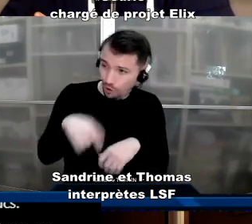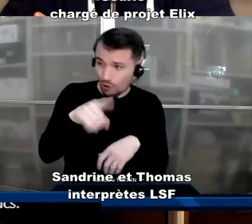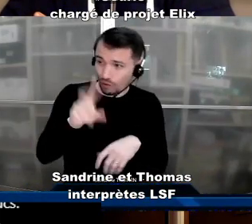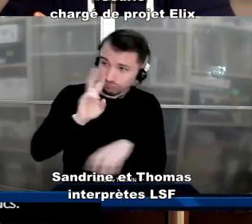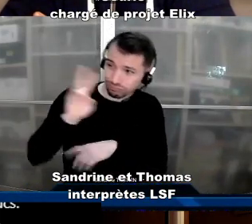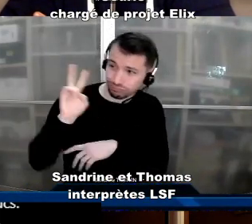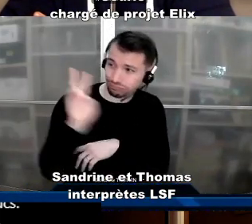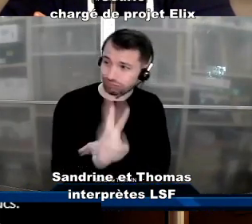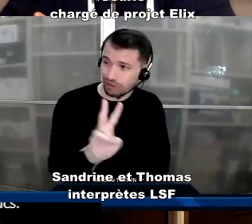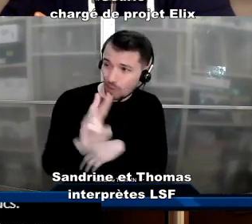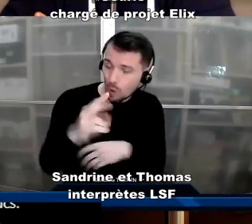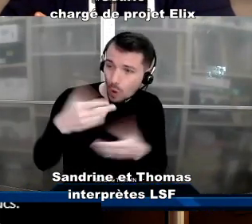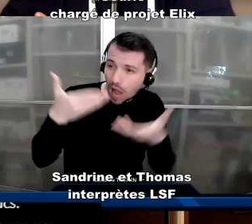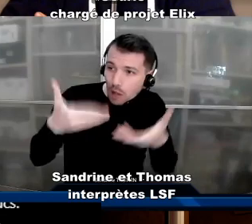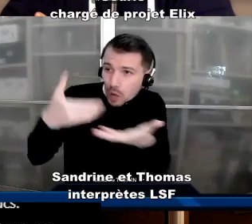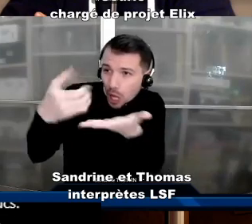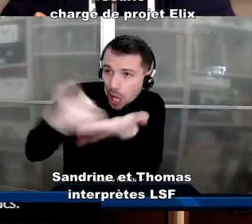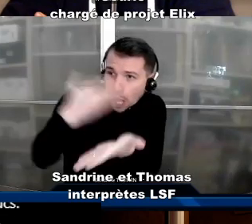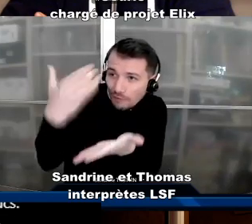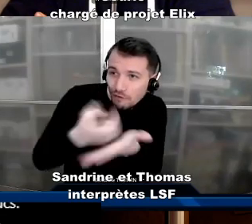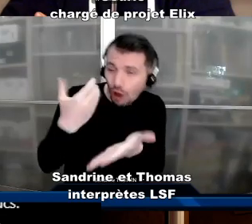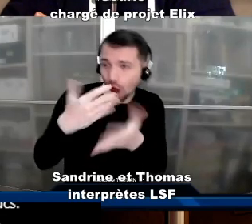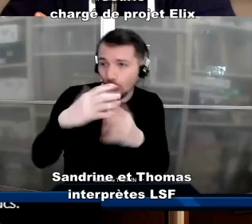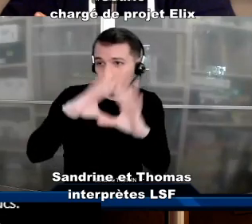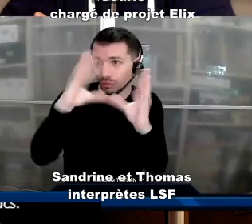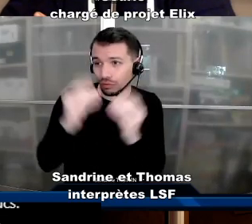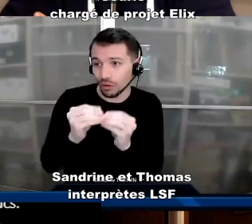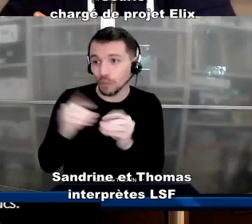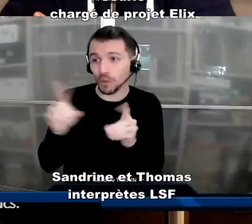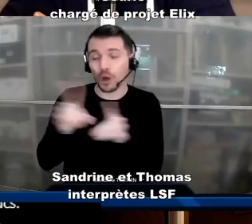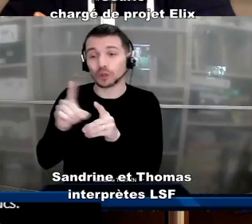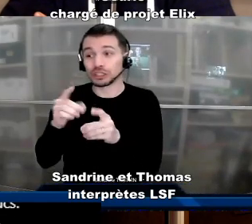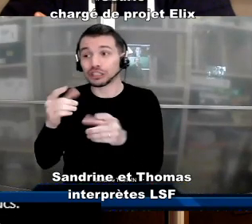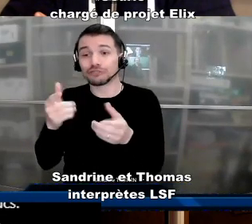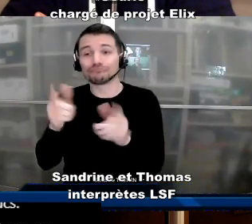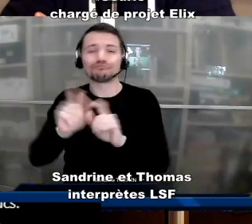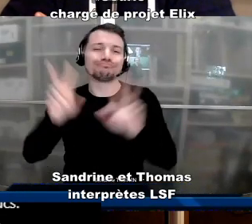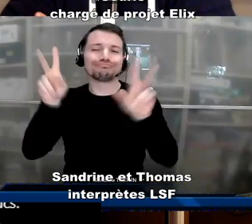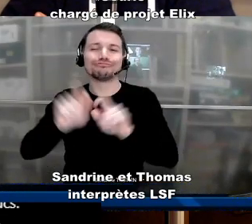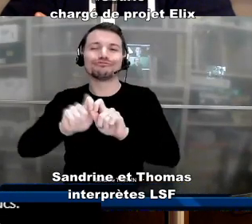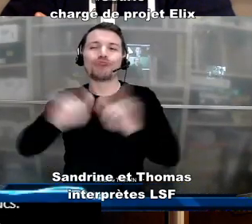l'actualité d'Elix. Elles peuvent s'inscrire aussi à notre newsletter